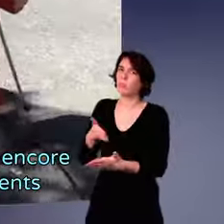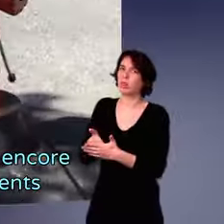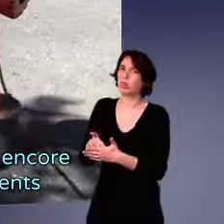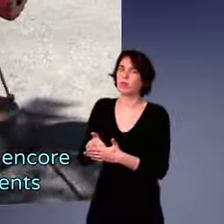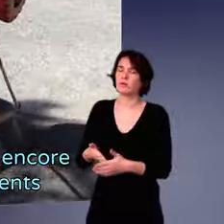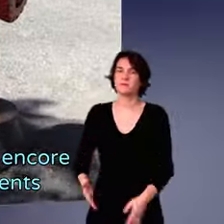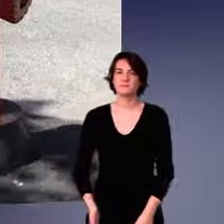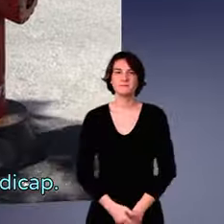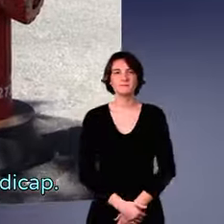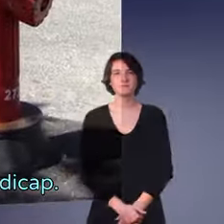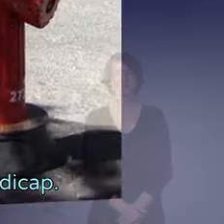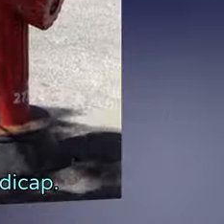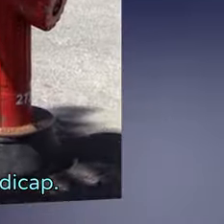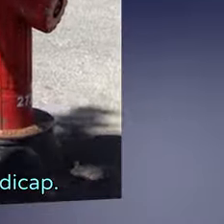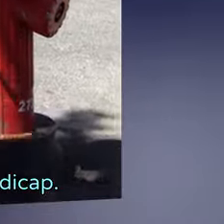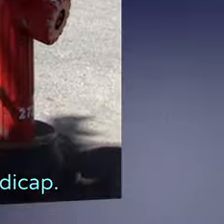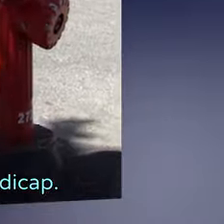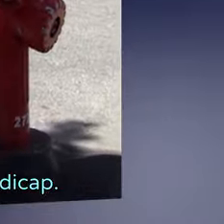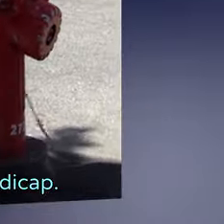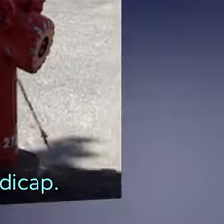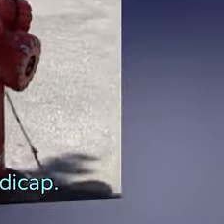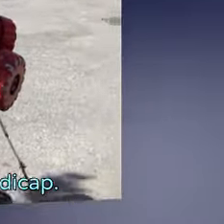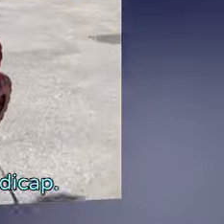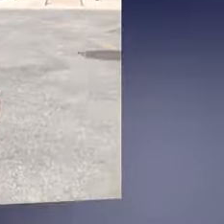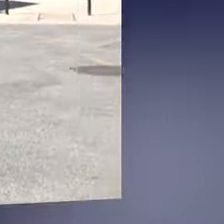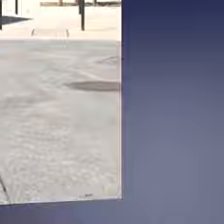pénibilité des déplacements des personnes ayant un